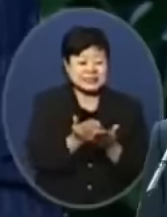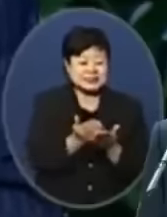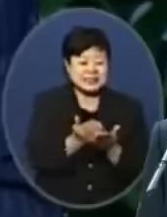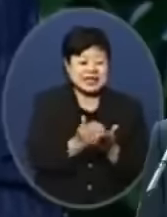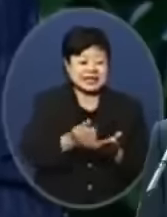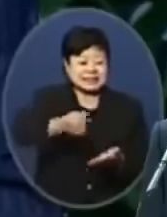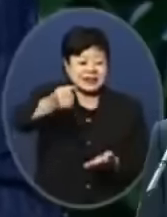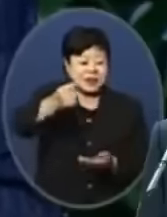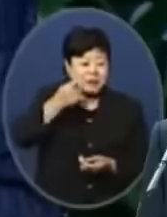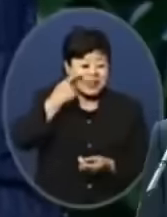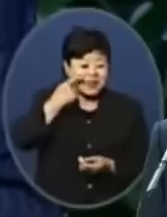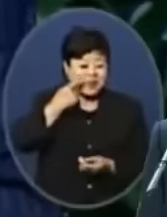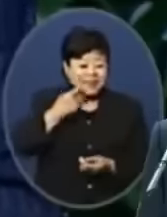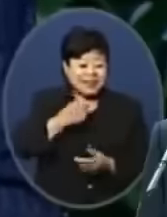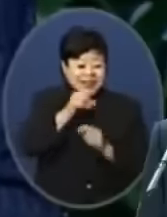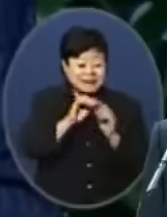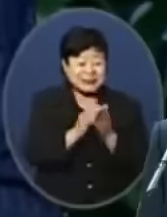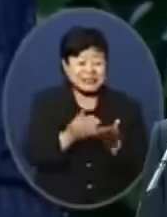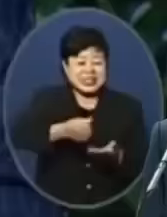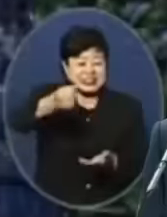들어보십시오.